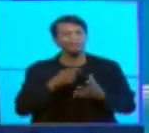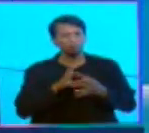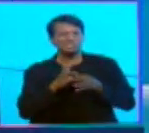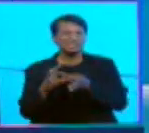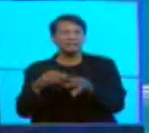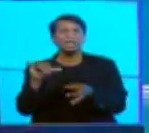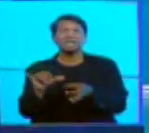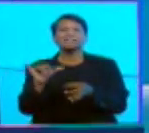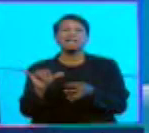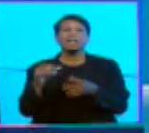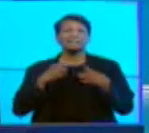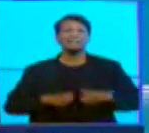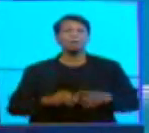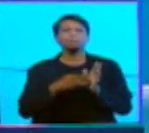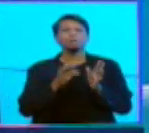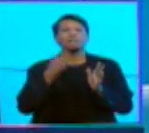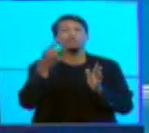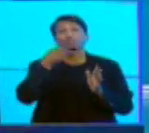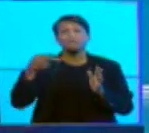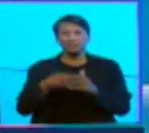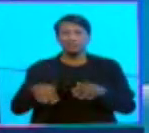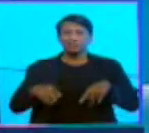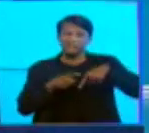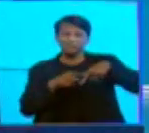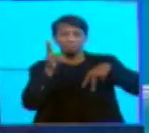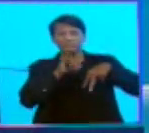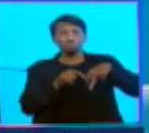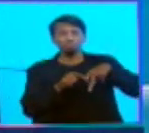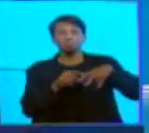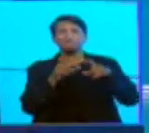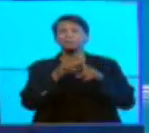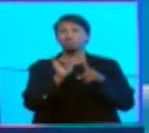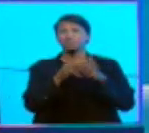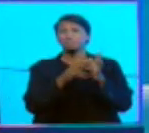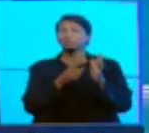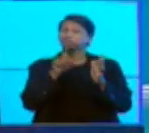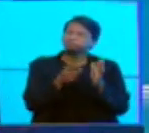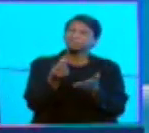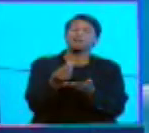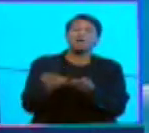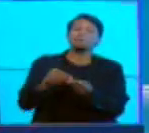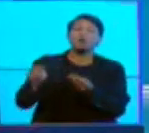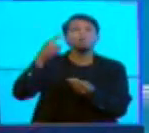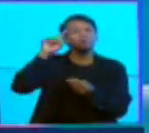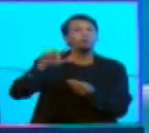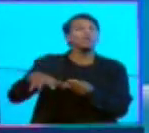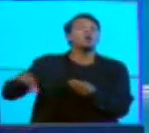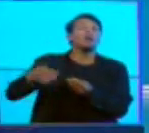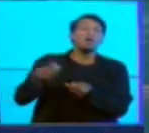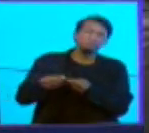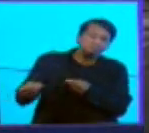Etika Moral Indonesia. Kaki palsu ini menambah semangat Duliman untuk tetap produktif mencari nafkah untuk keluarganya.